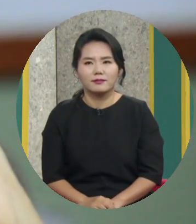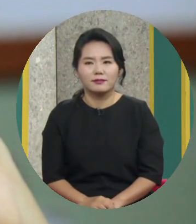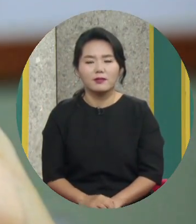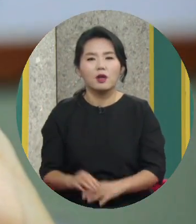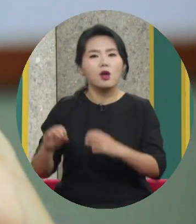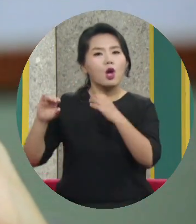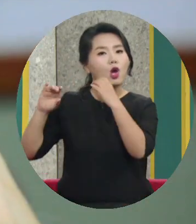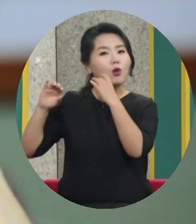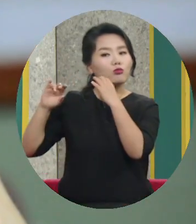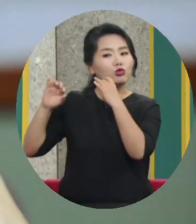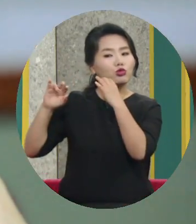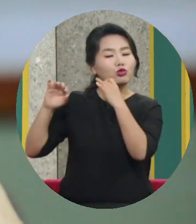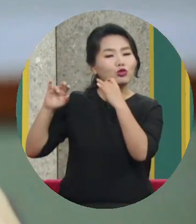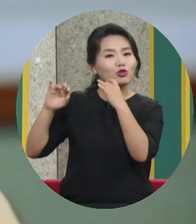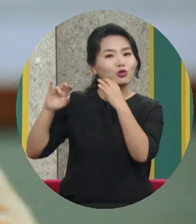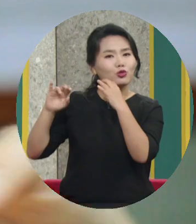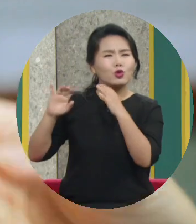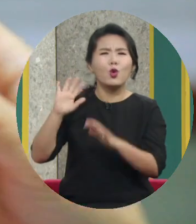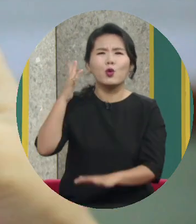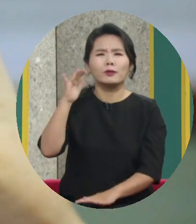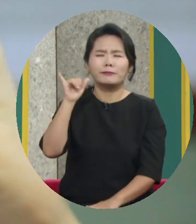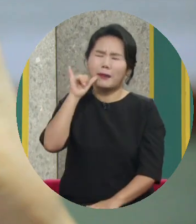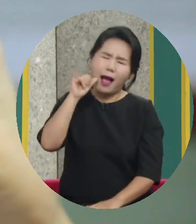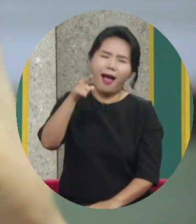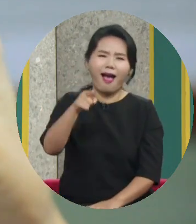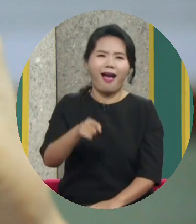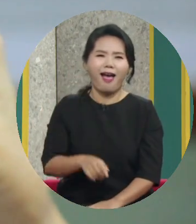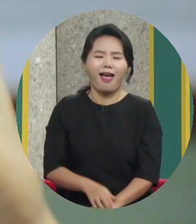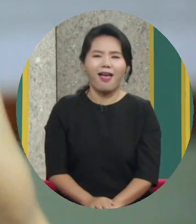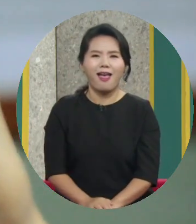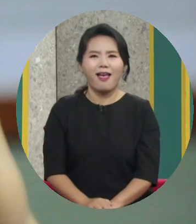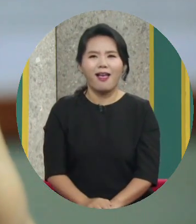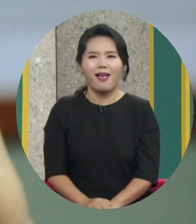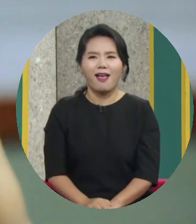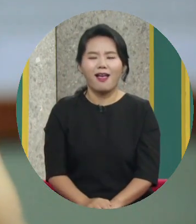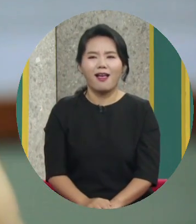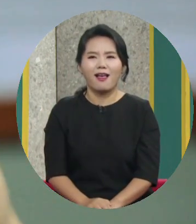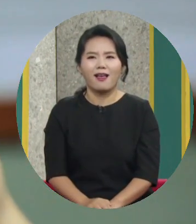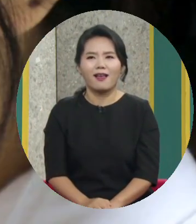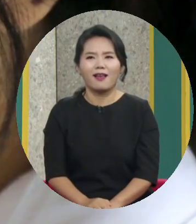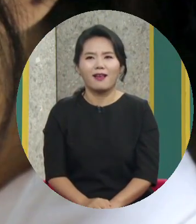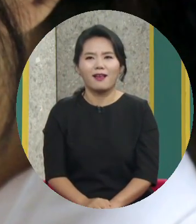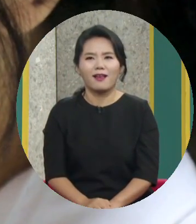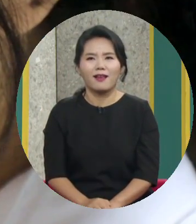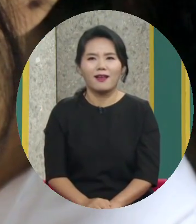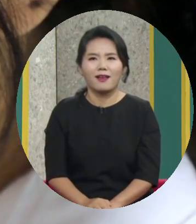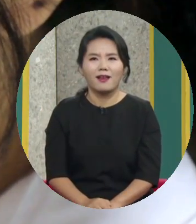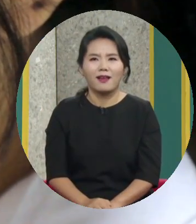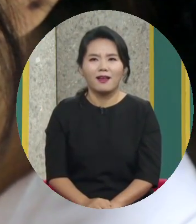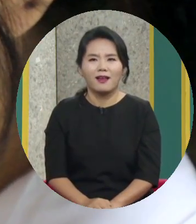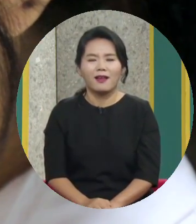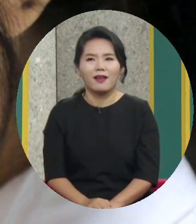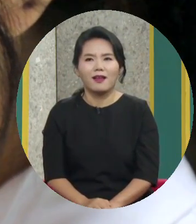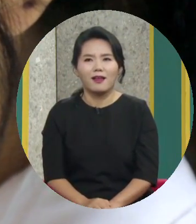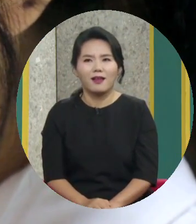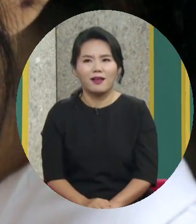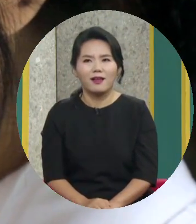플루트는 효정이가 요즘 푹 빠져 있는 악기인데요. 둘, 셋, 넷. 옳지.